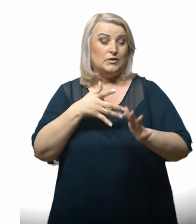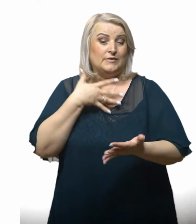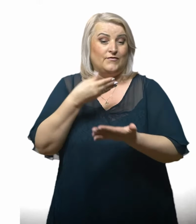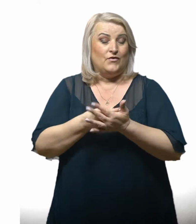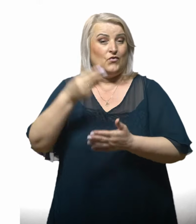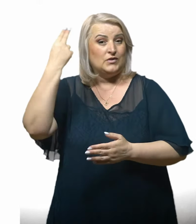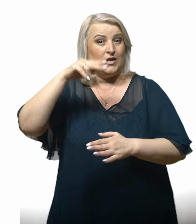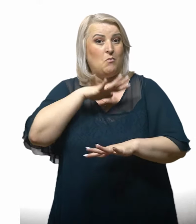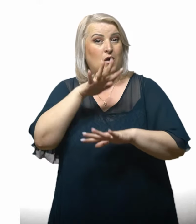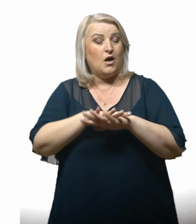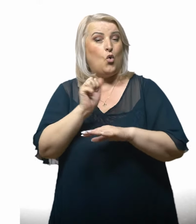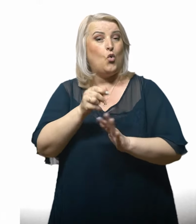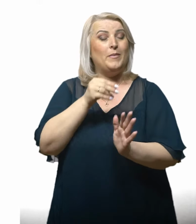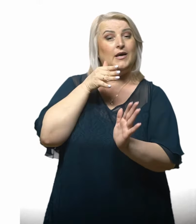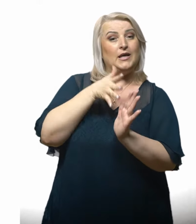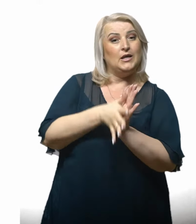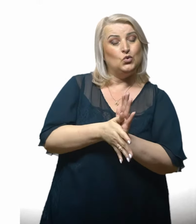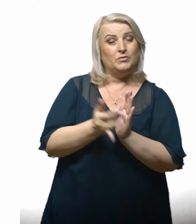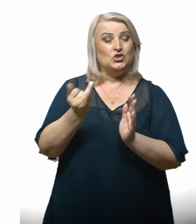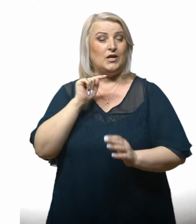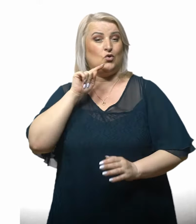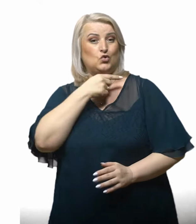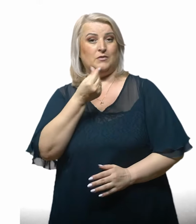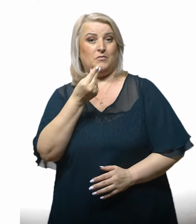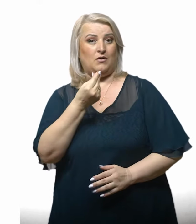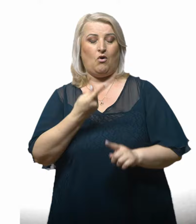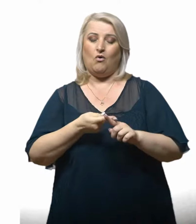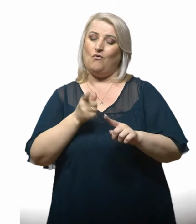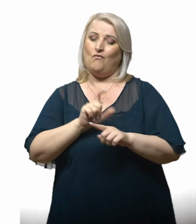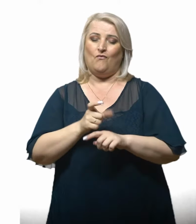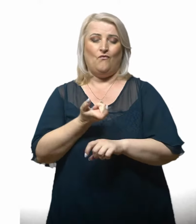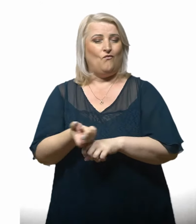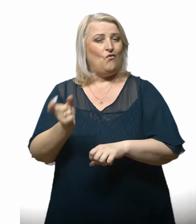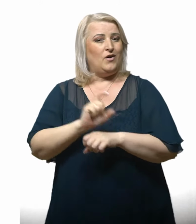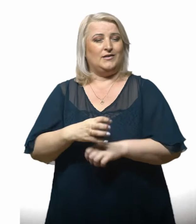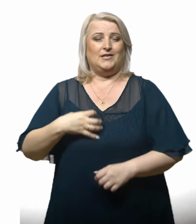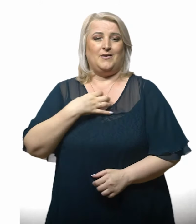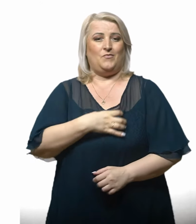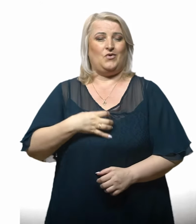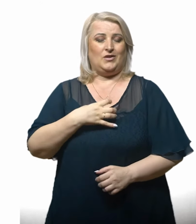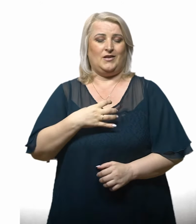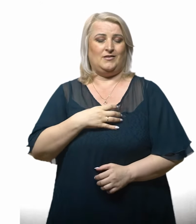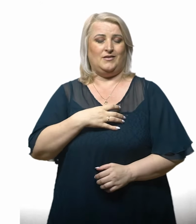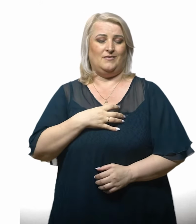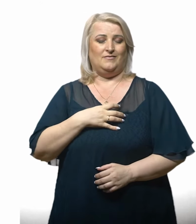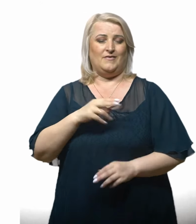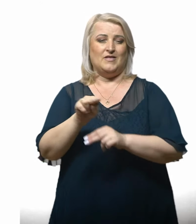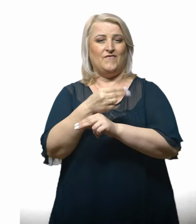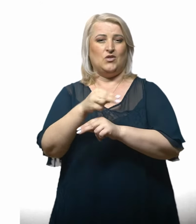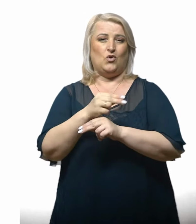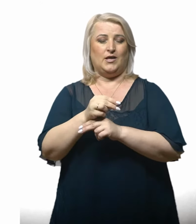Matei, cum cheltuim și economisim banii, aspecte foarte importante în educația financiară.